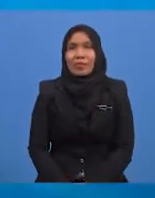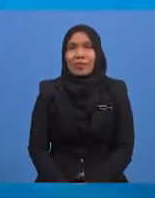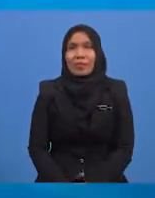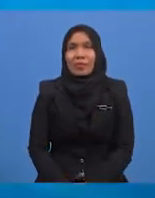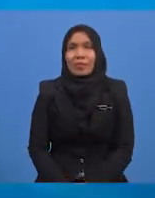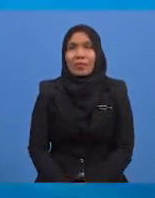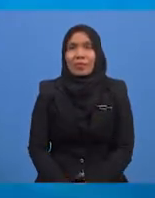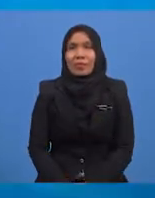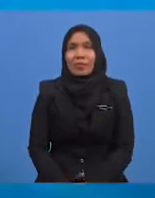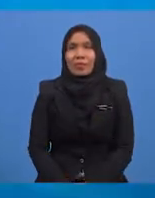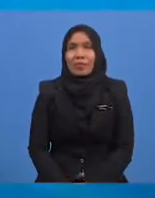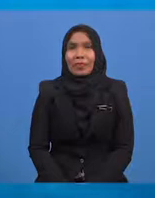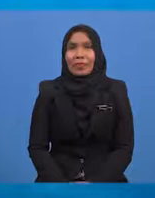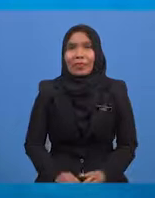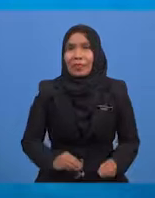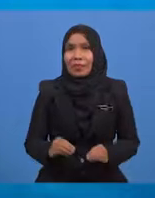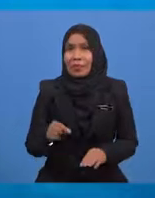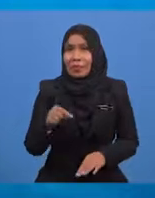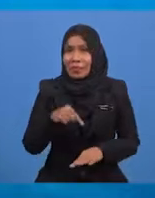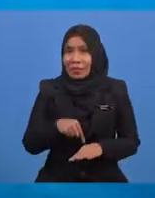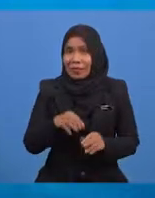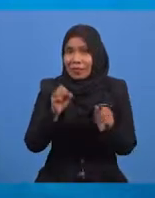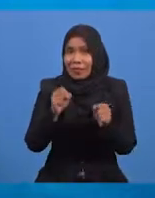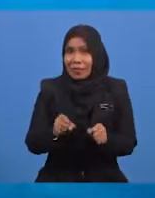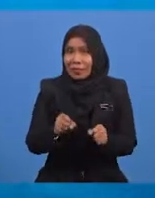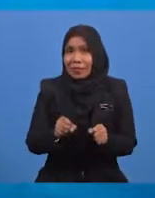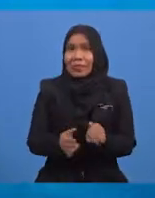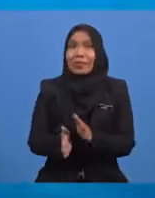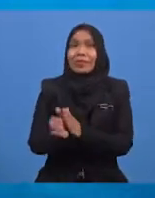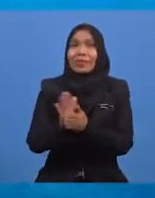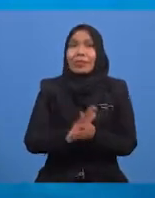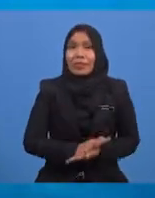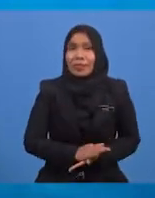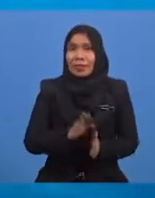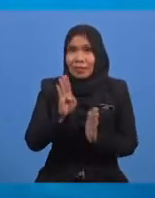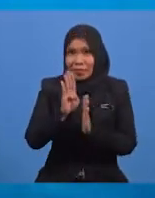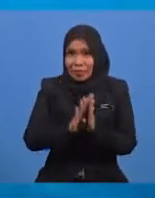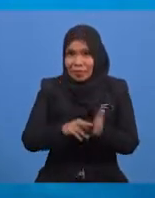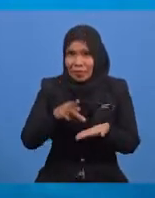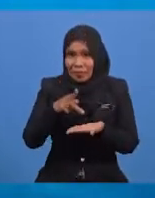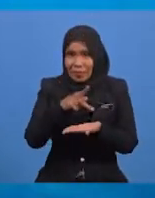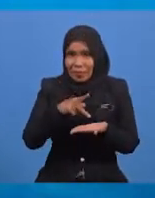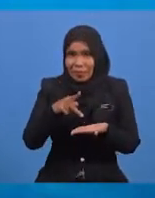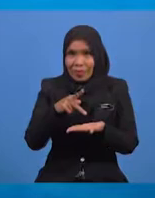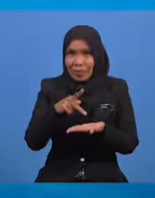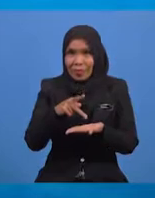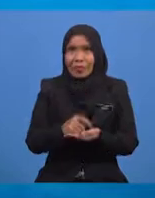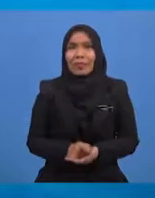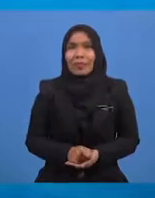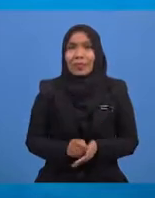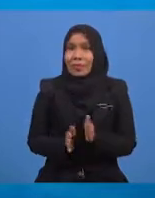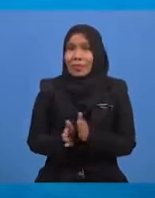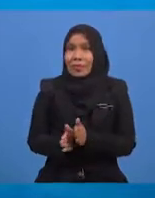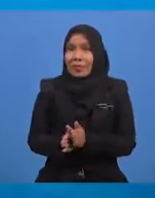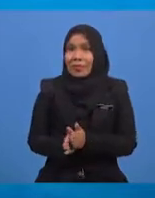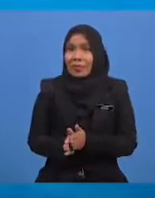Walaubagaimanapun, gaya pengurusan ini boleh menjadi berkesan dalam situasi di mana ahli kumpulan berkemahiran